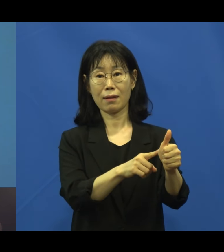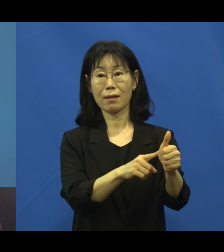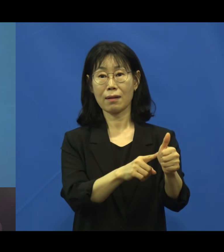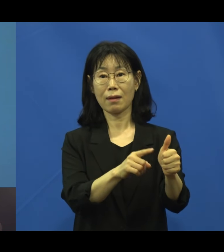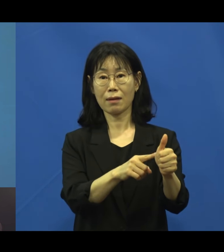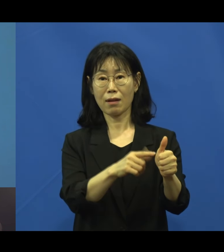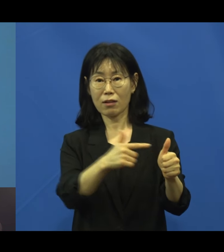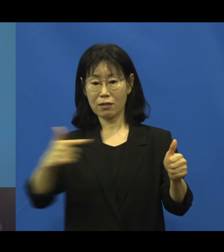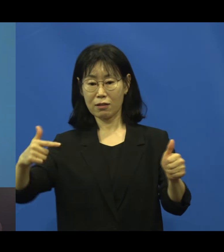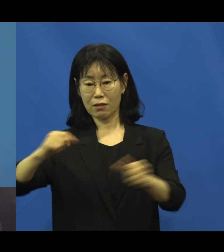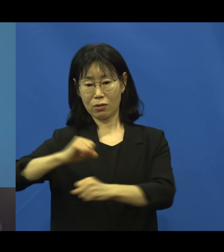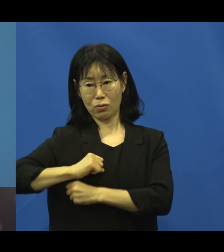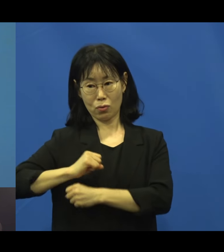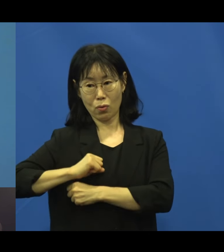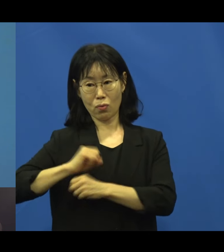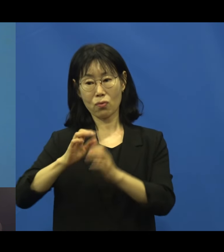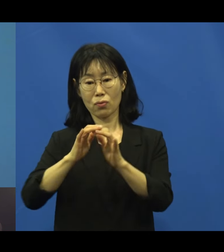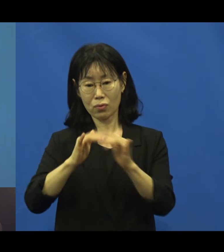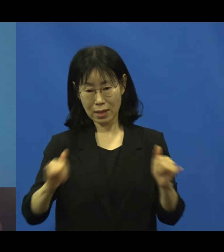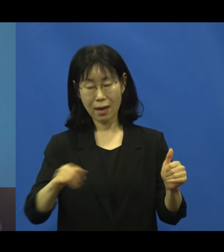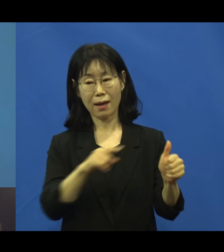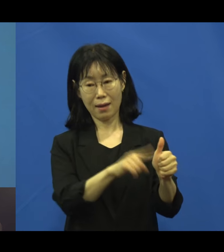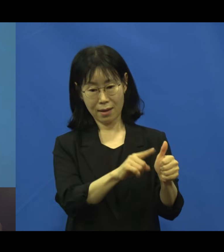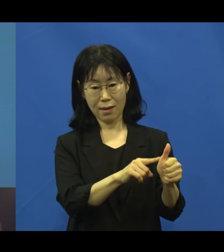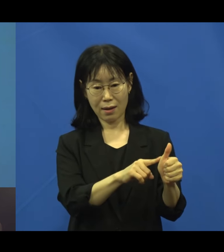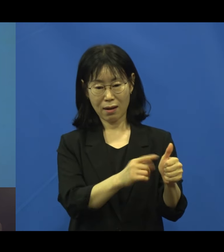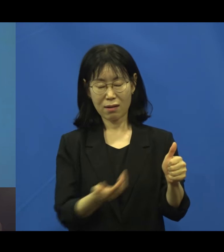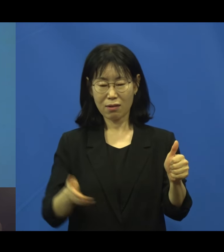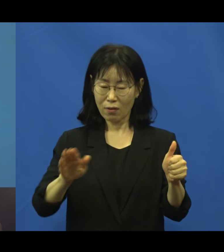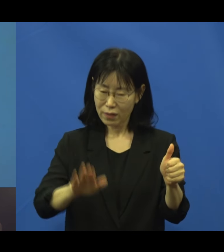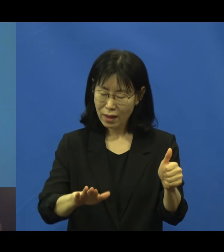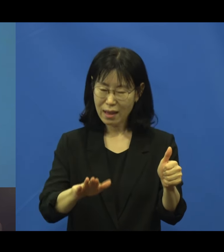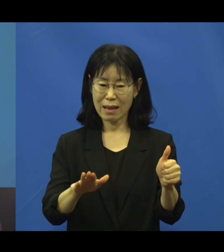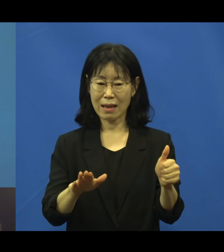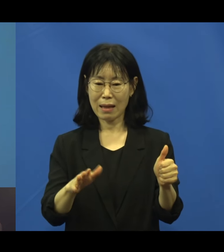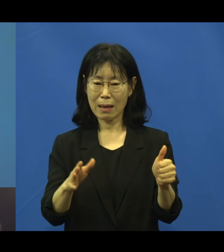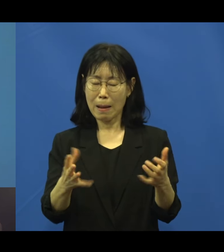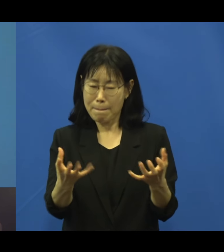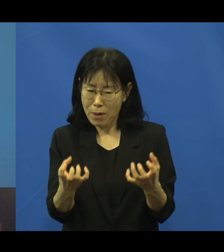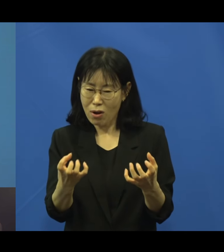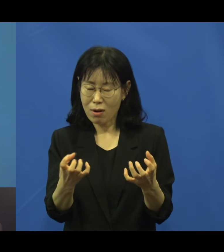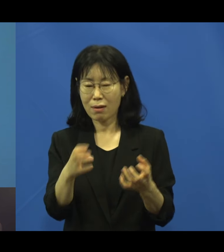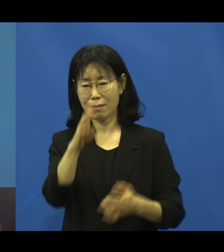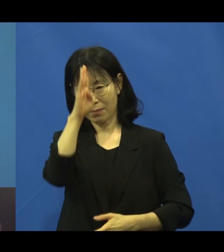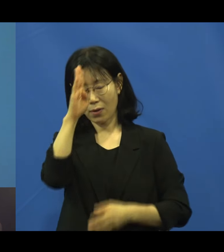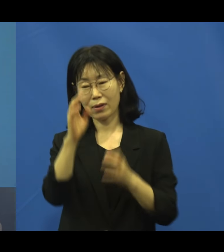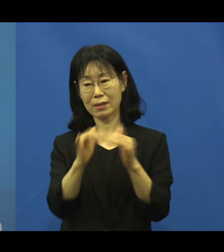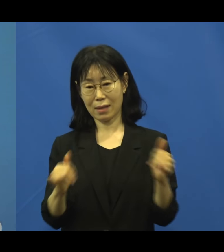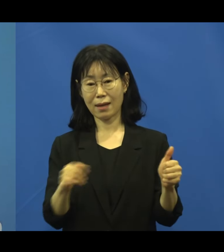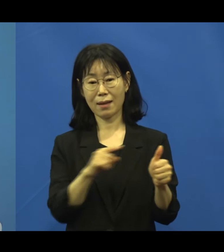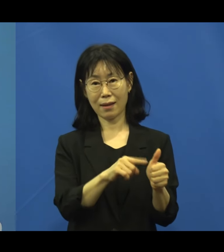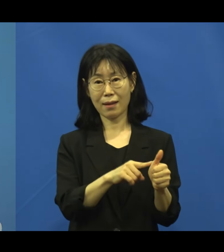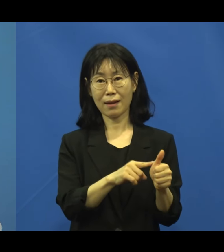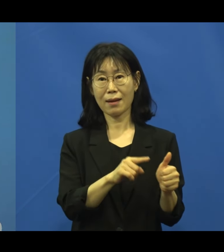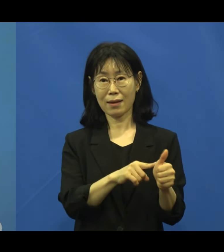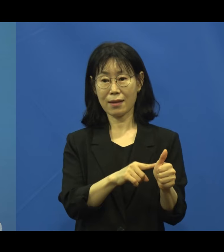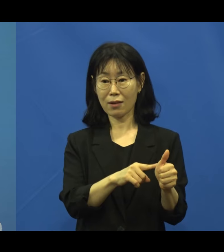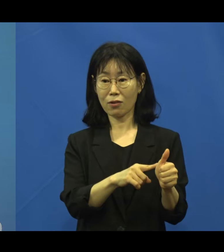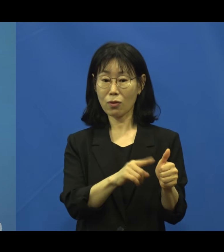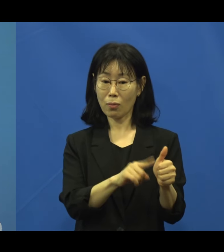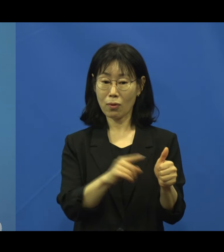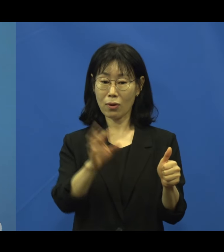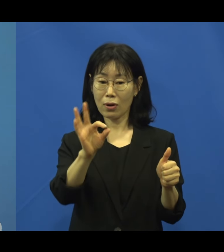그런 큰 용사이나 나병 환자들아, 이랬어요. 첫 번째 우리가 볼 것은 나아만은 아람 군대